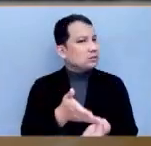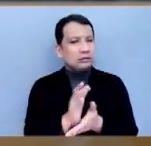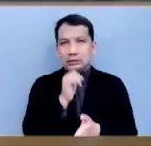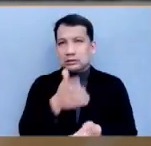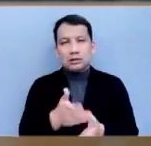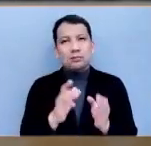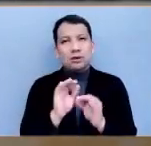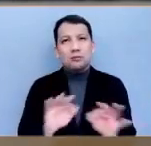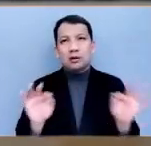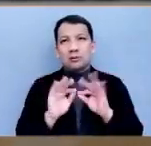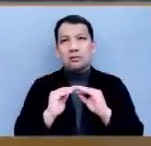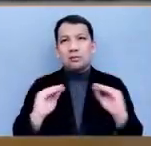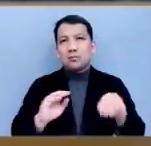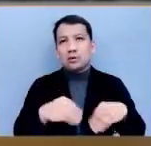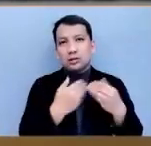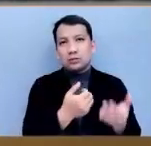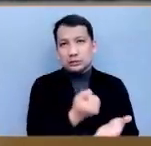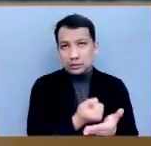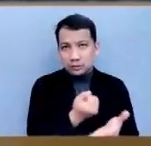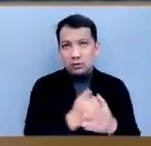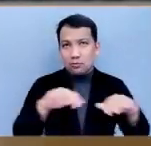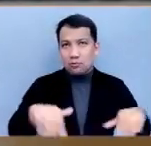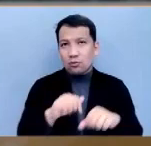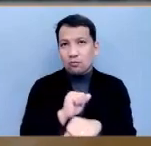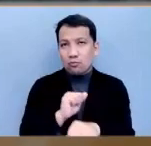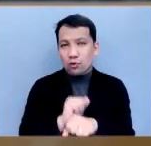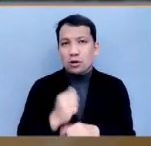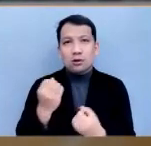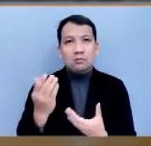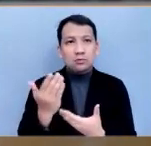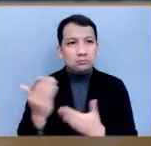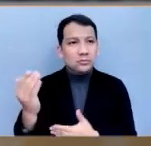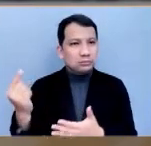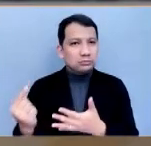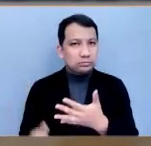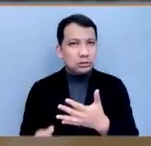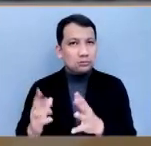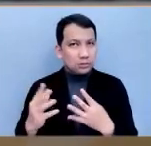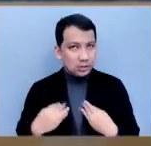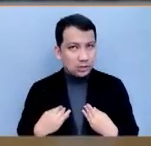lang, nagbibigay tayo ng trabaho. Kaya marami pa usapin yan. Tatanggapin ba nila?